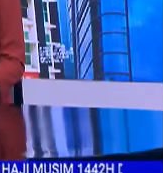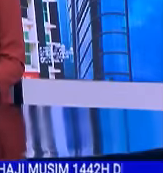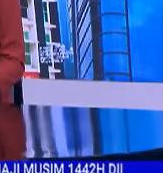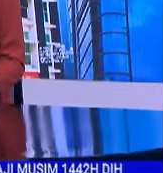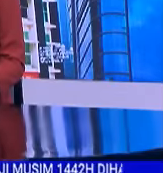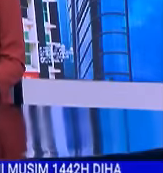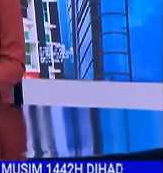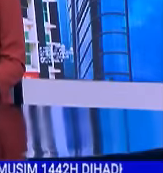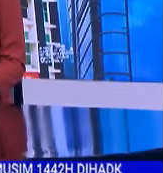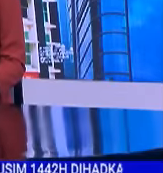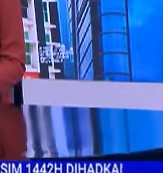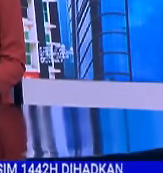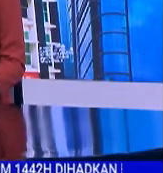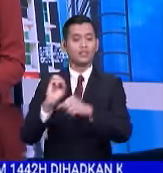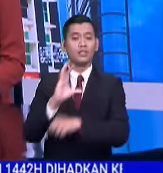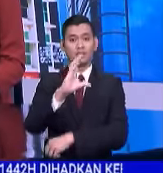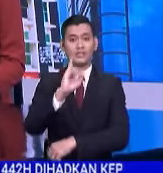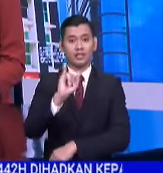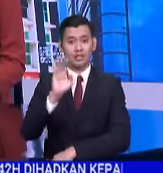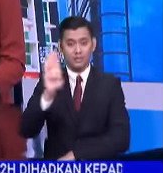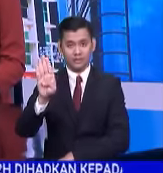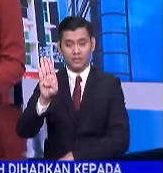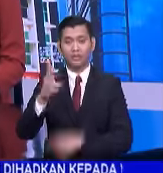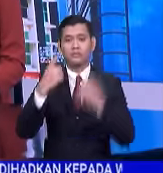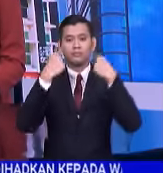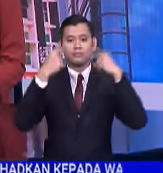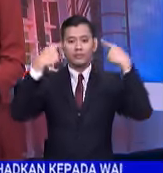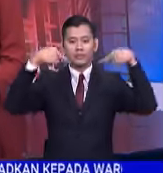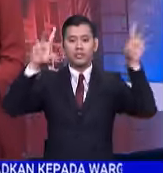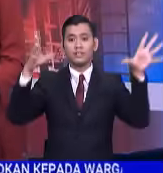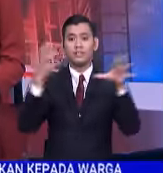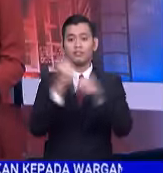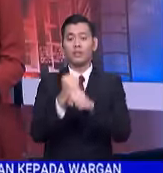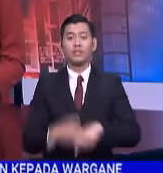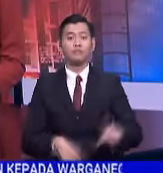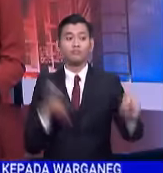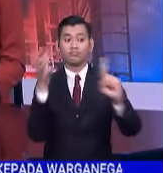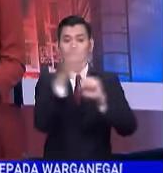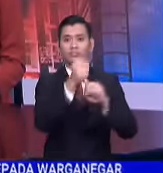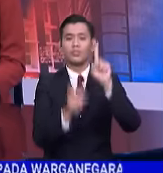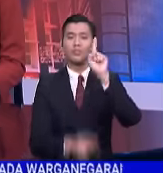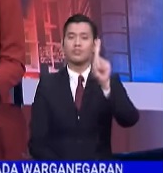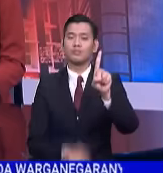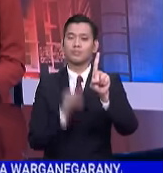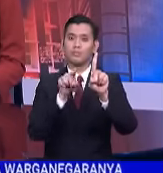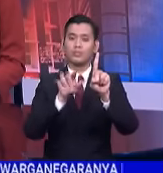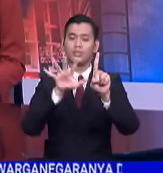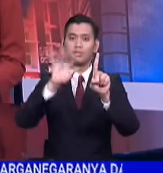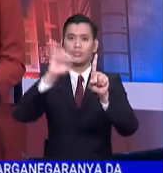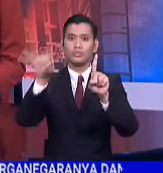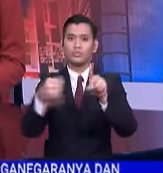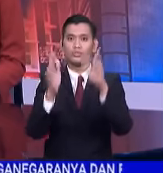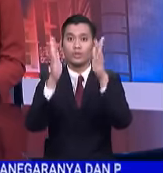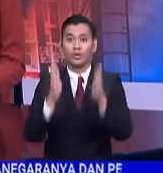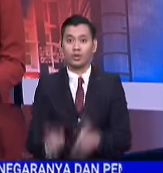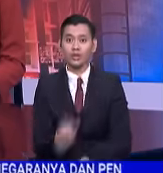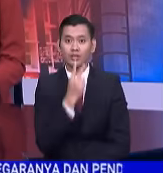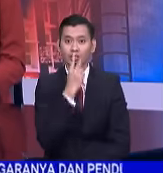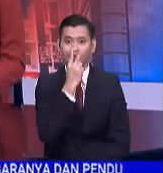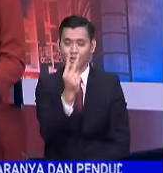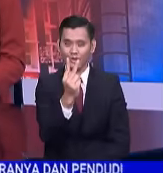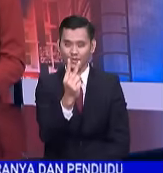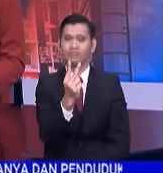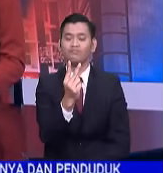Program COVID Itu Benar atau CIB berjaya meraih lebih 1.5 juta tontonan sepanjang 3 episod yang